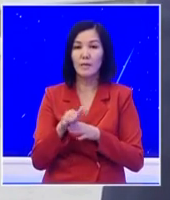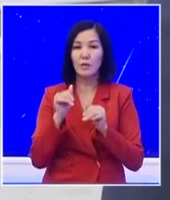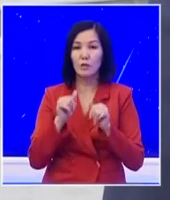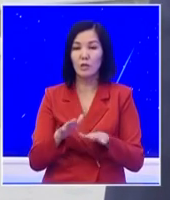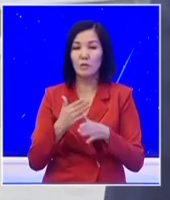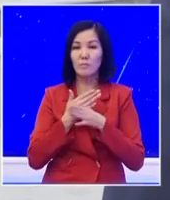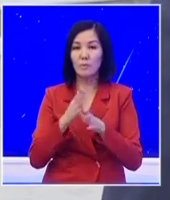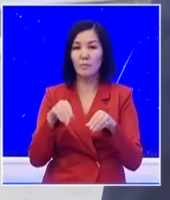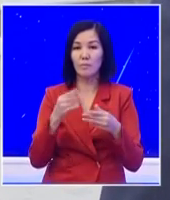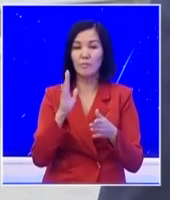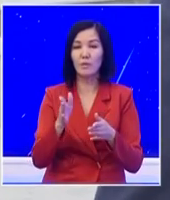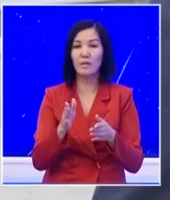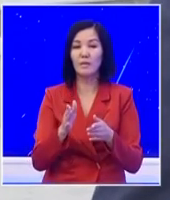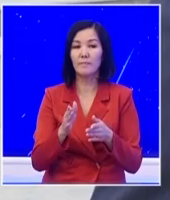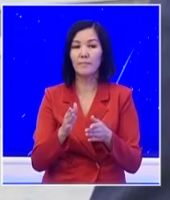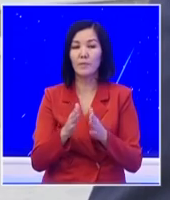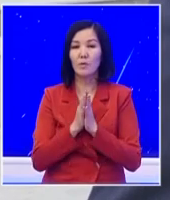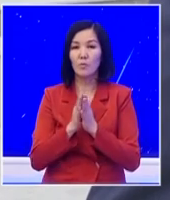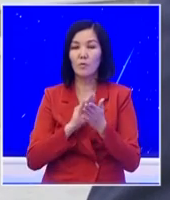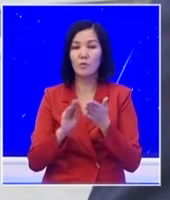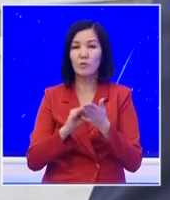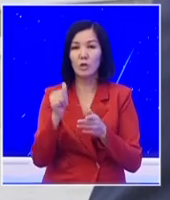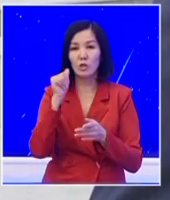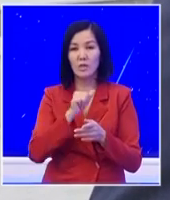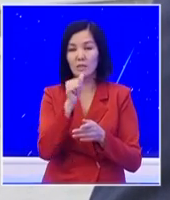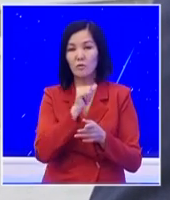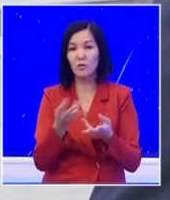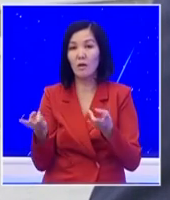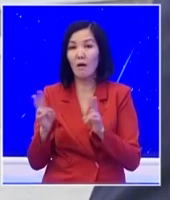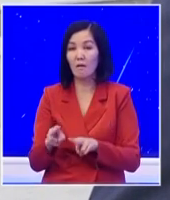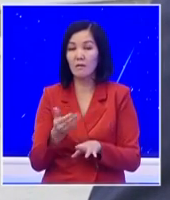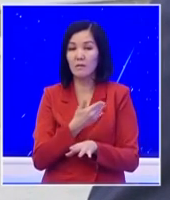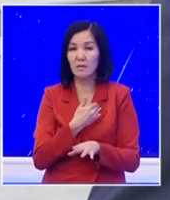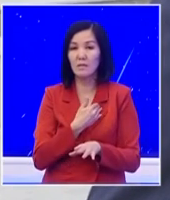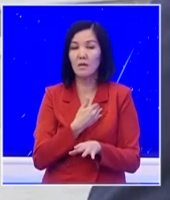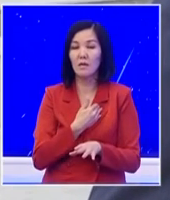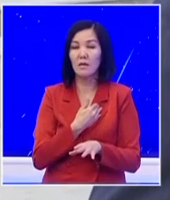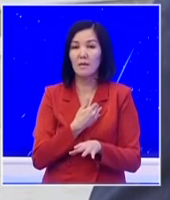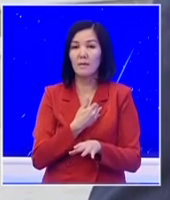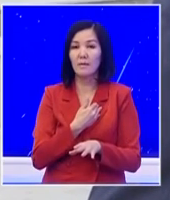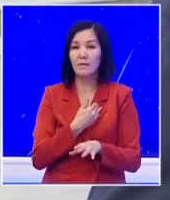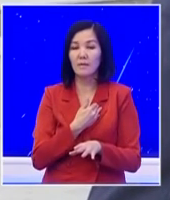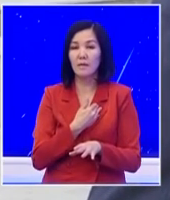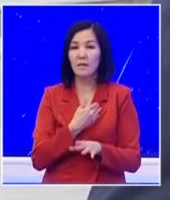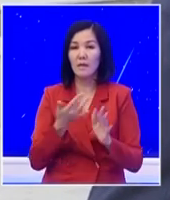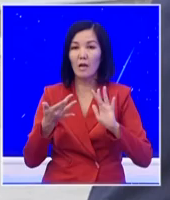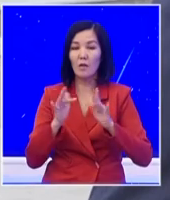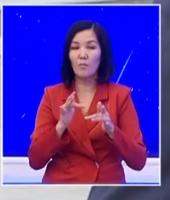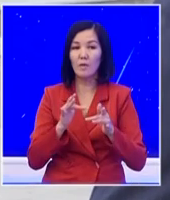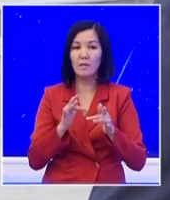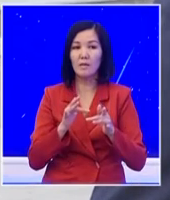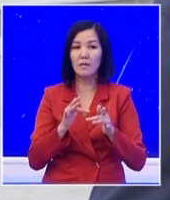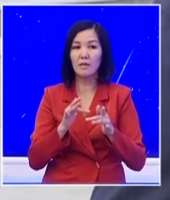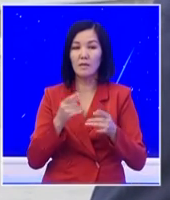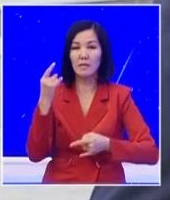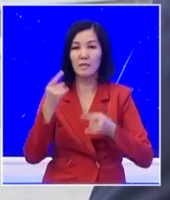де ол өтініш иесі жаңағындай жасырын түрде қалғысы келіп жатқан азаматтар бар. Ондай кездерде біз мынау әлеуметтік желі арқылы тікелей